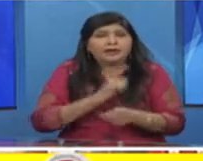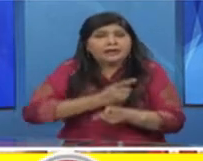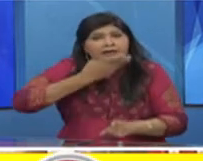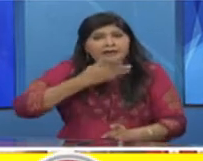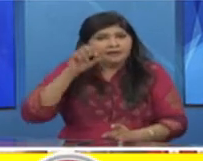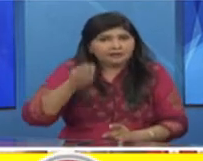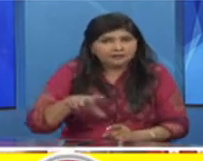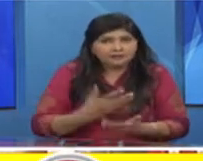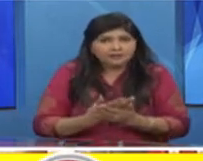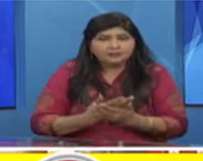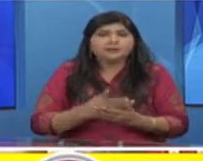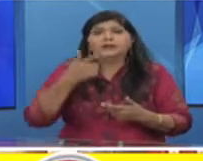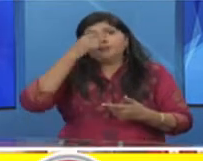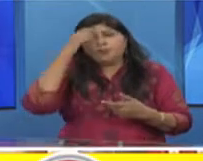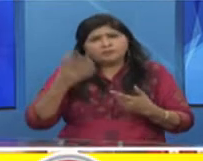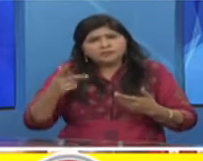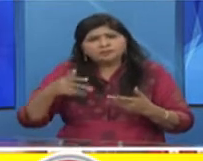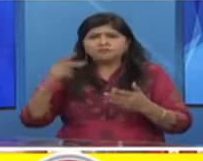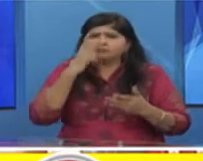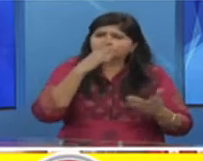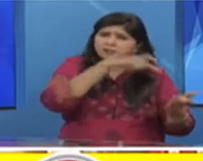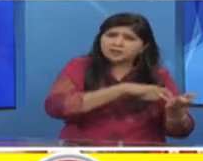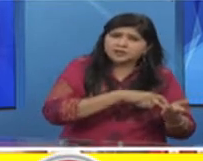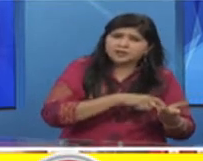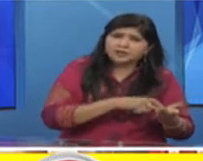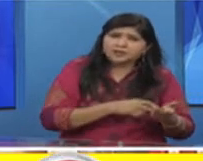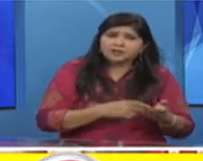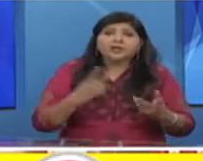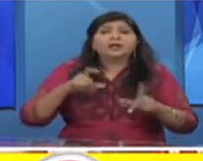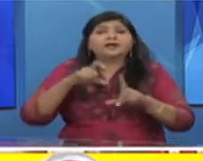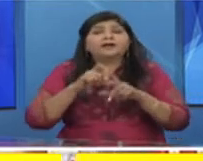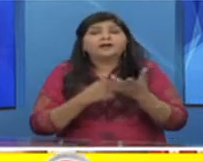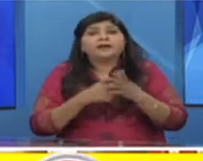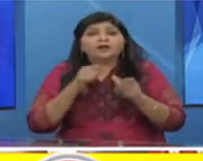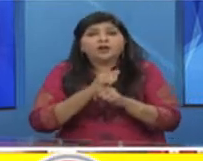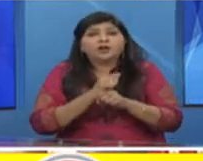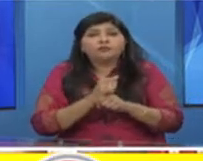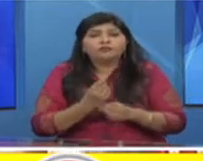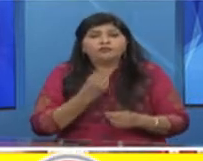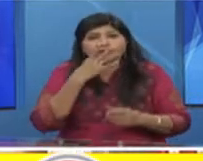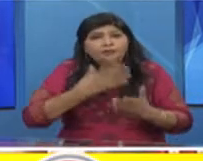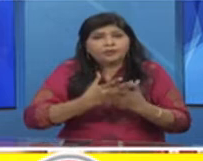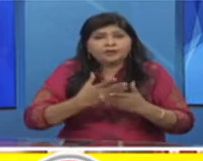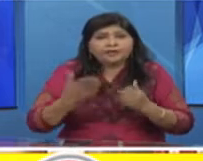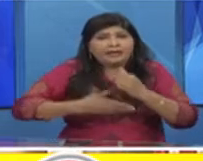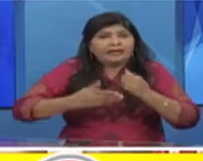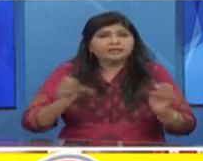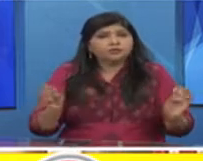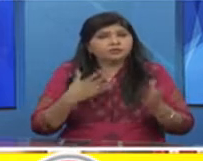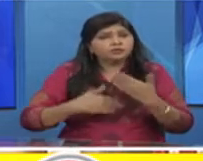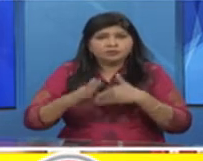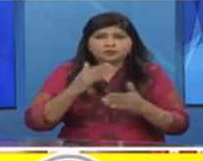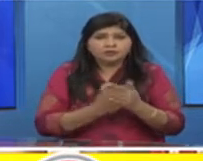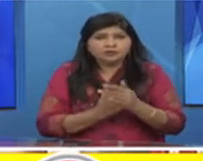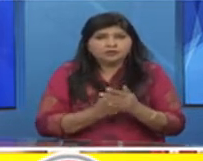भी दी जा रही है। वहाँ के लोगों ने अब ड्रैगन फ्रूट की खेती भी शुरू कर दी है और मुझे यकीन है कि जल्द ही